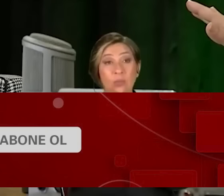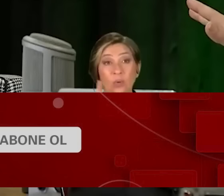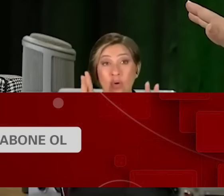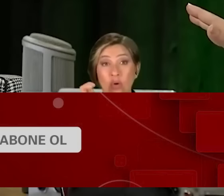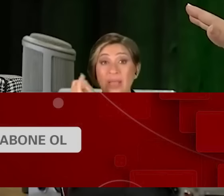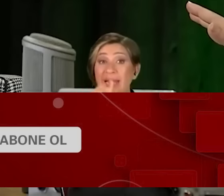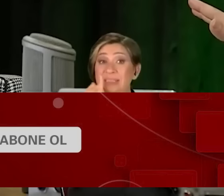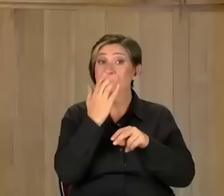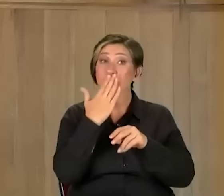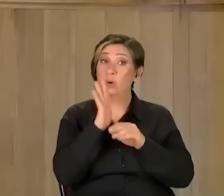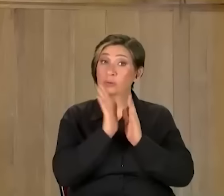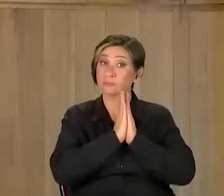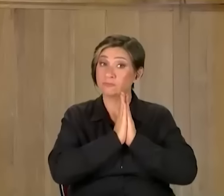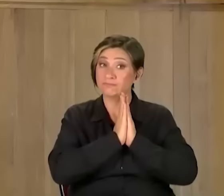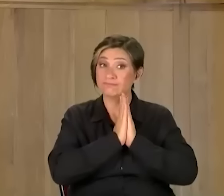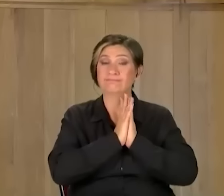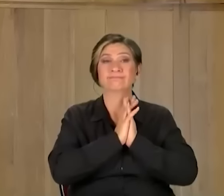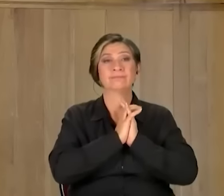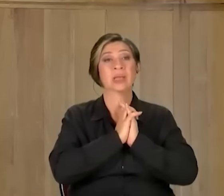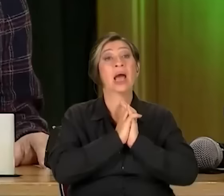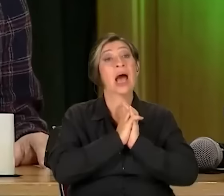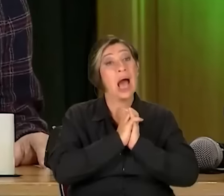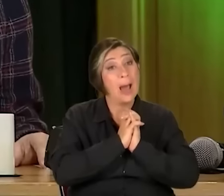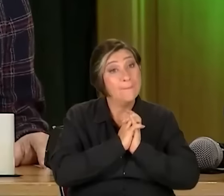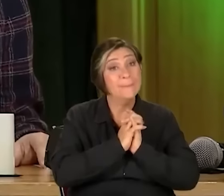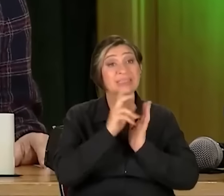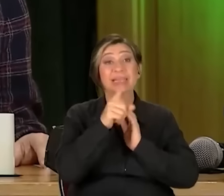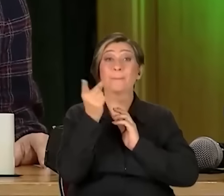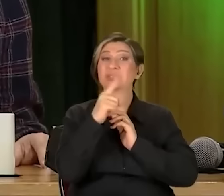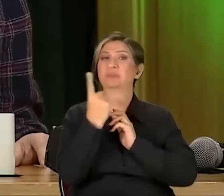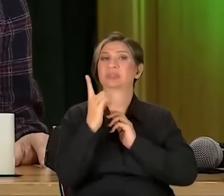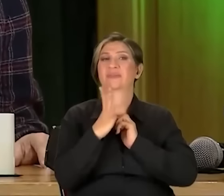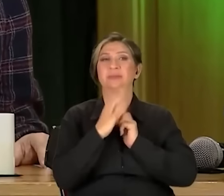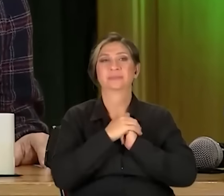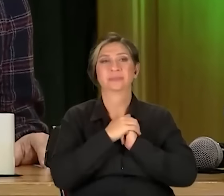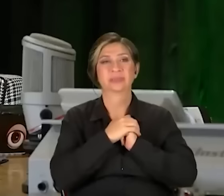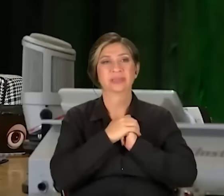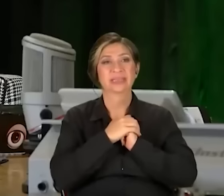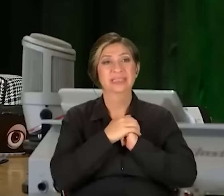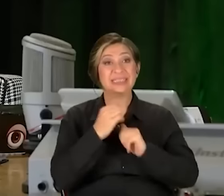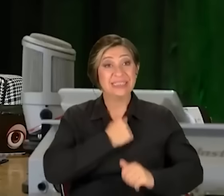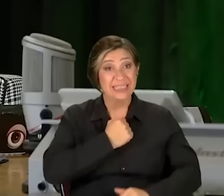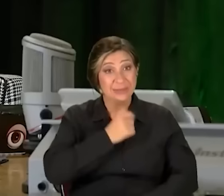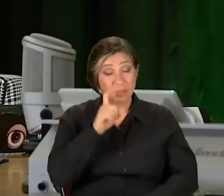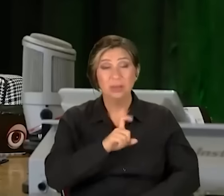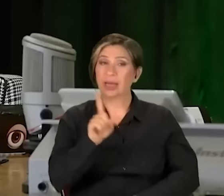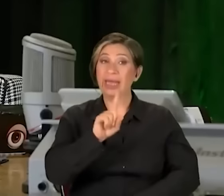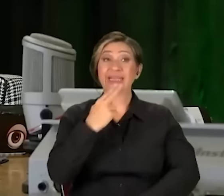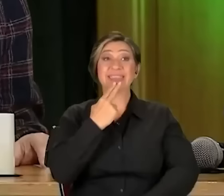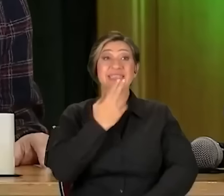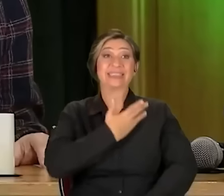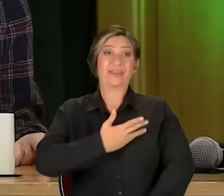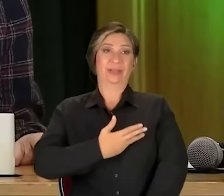konuda hiçbir eleştirim yok. Bu konuda hiçbir eleştirim yok. Ama sende başka bir şey var. Sıkıntı olarak mı? Hayır, kızların